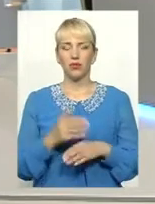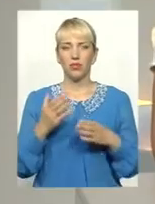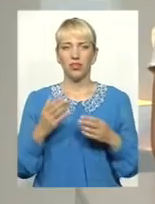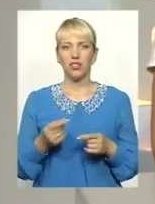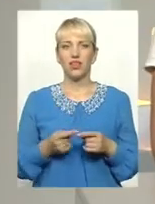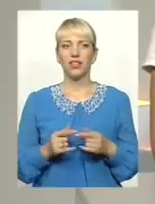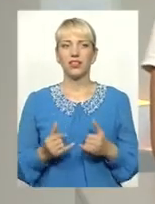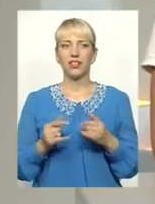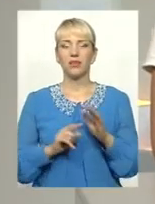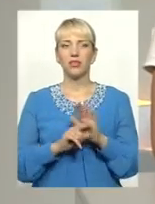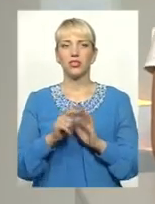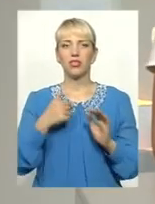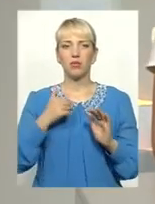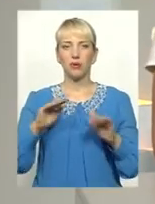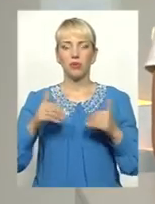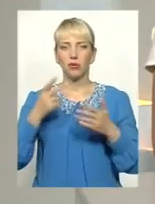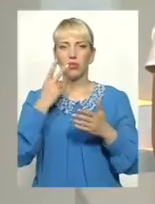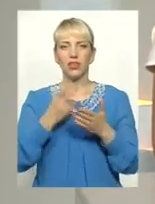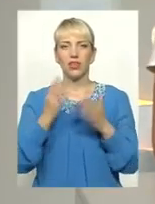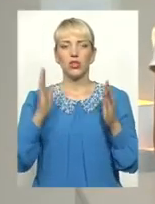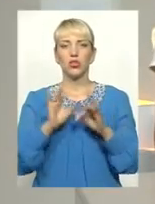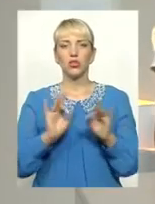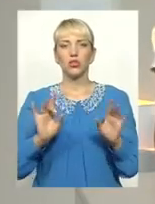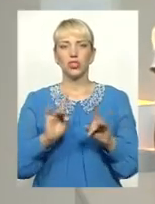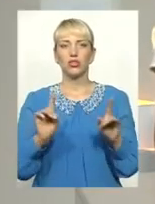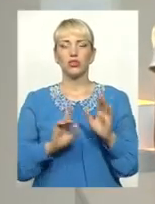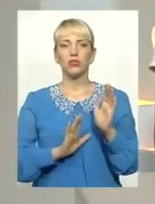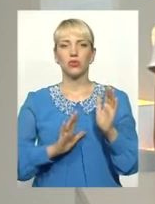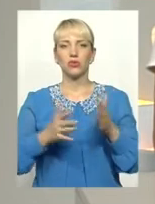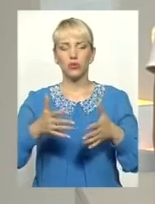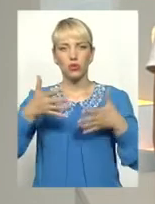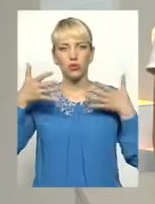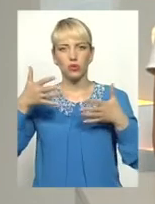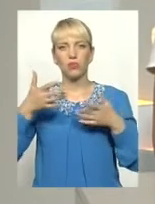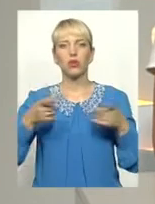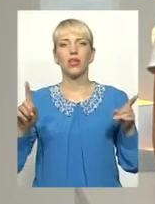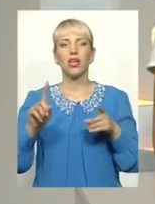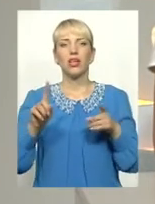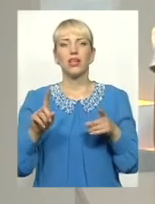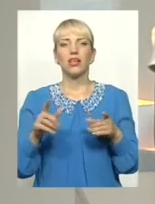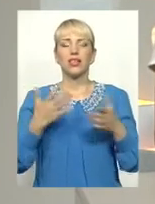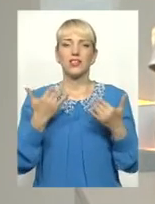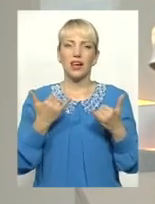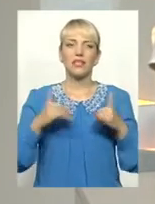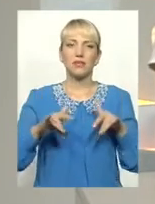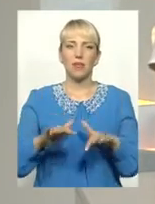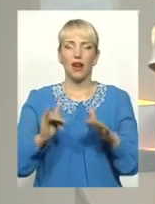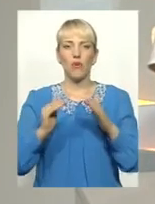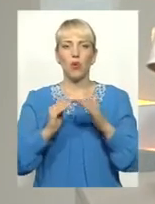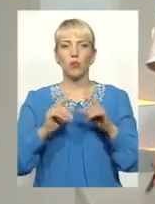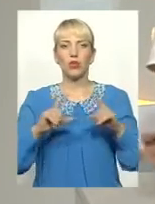Для початку я пропоную почати з сюжету, щоб нам стало зрозуміло, які справи у притулку зараз, яке